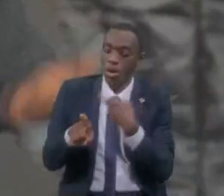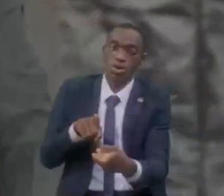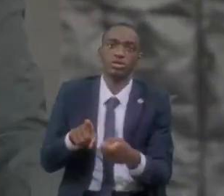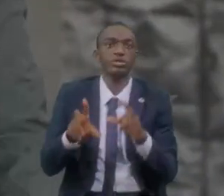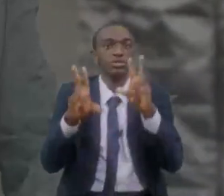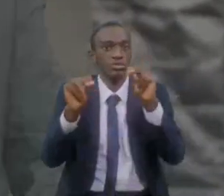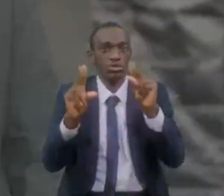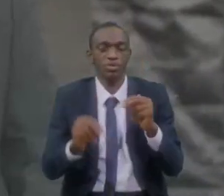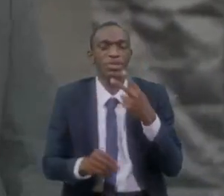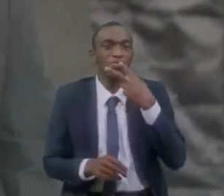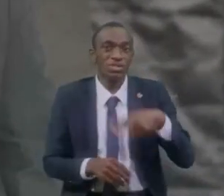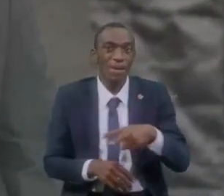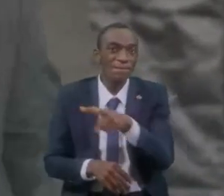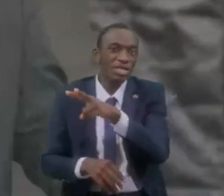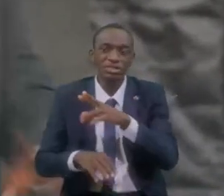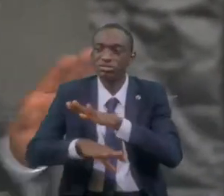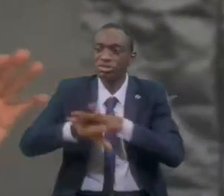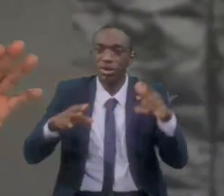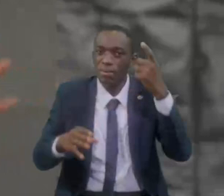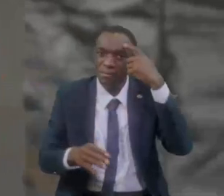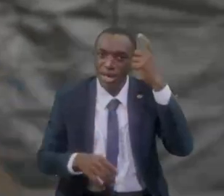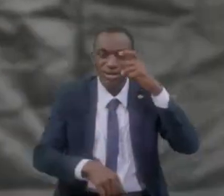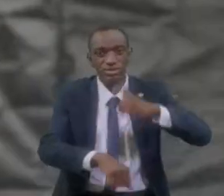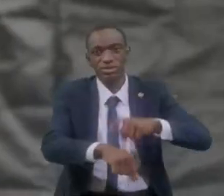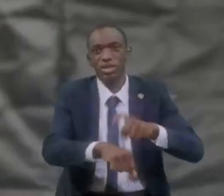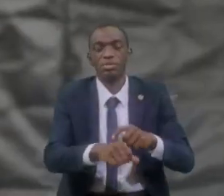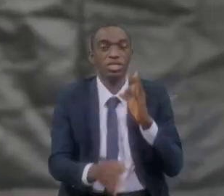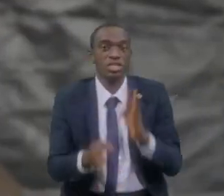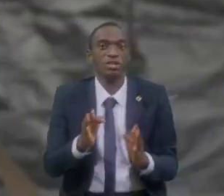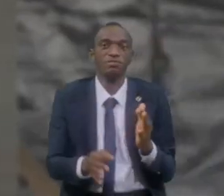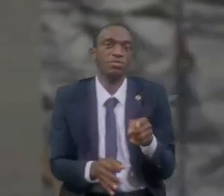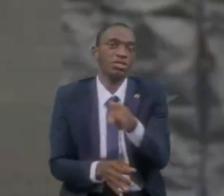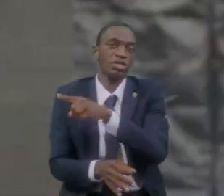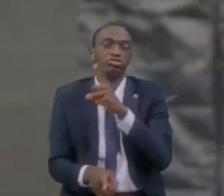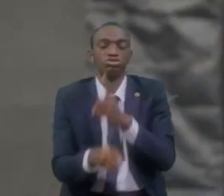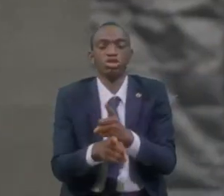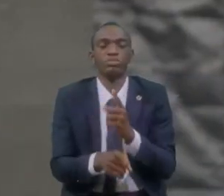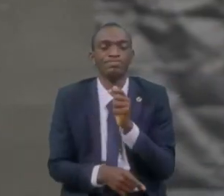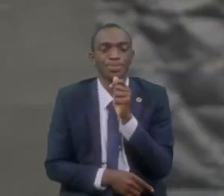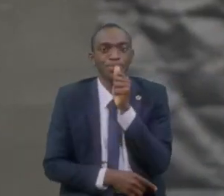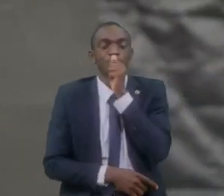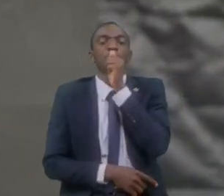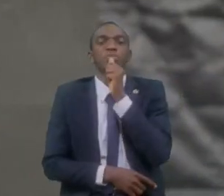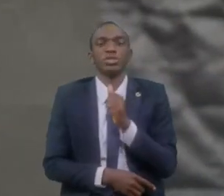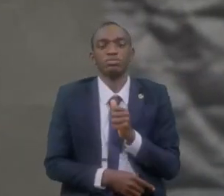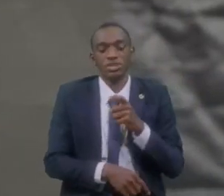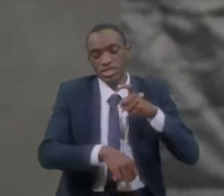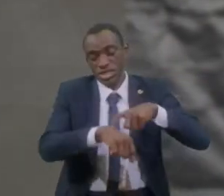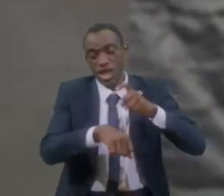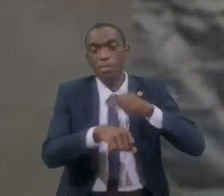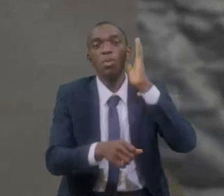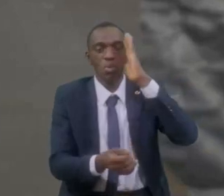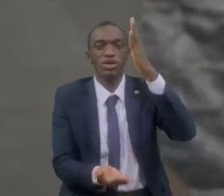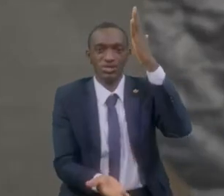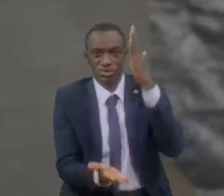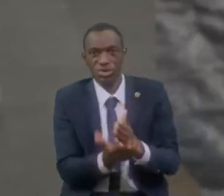Les serpents ne connaissent pas le temps. Si tu te tais seulement, le temps